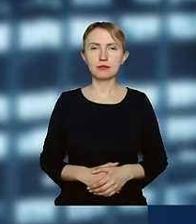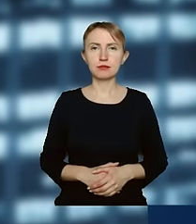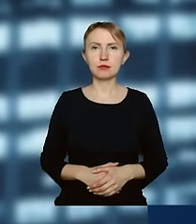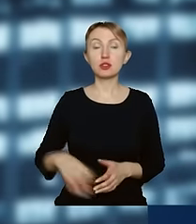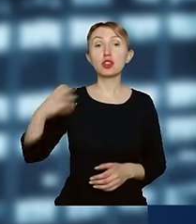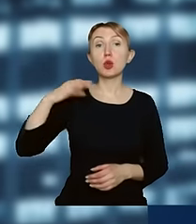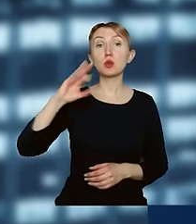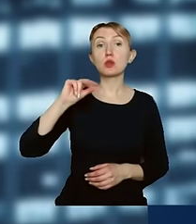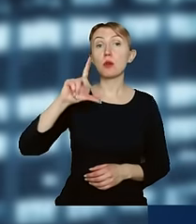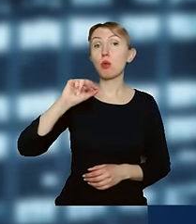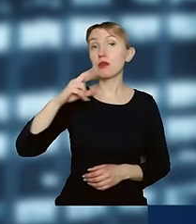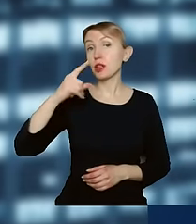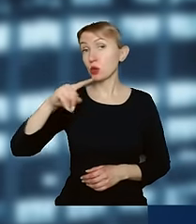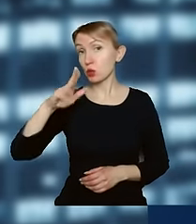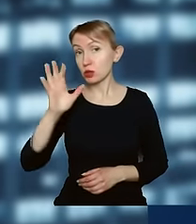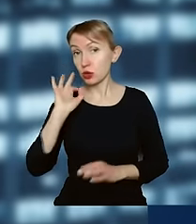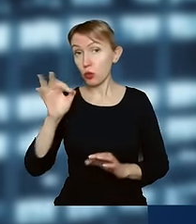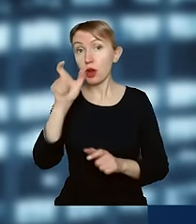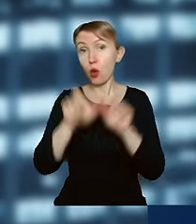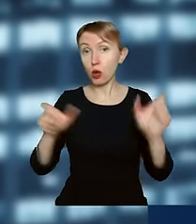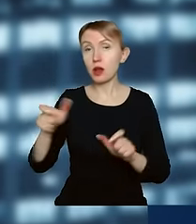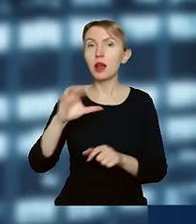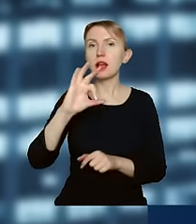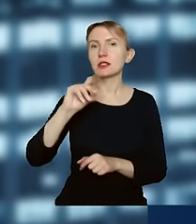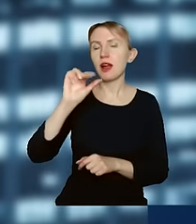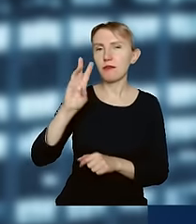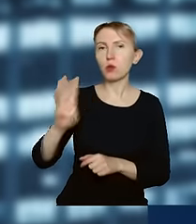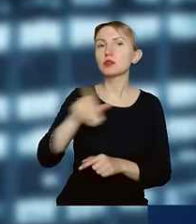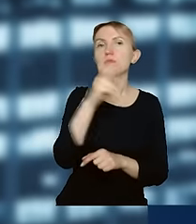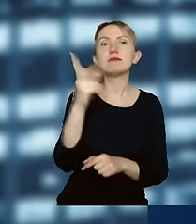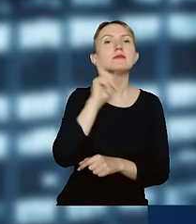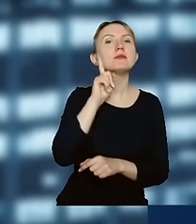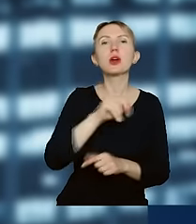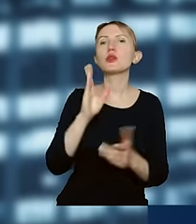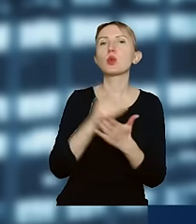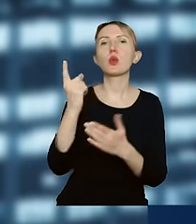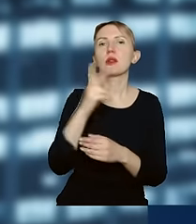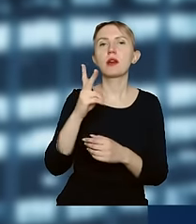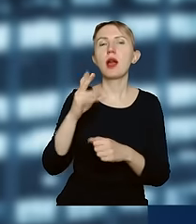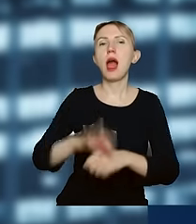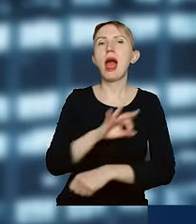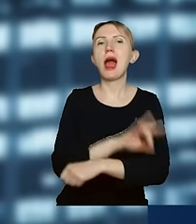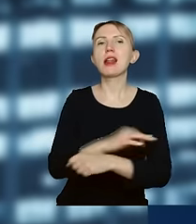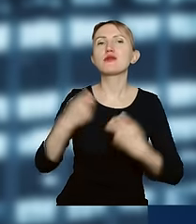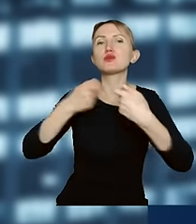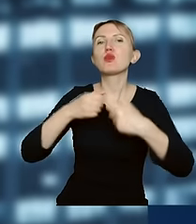i pułkownik Dusza są właściwymi osobami do kierowania SKW, biorąc pod uwagę, że obaj panowie są jedynymi z architektów